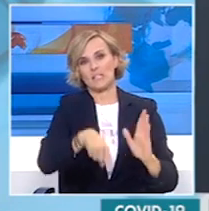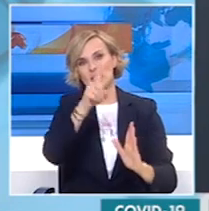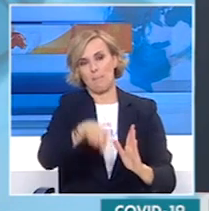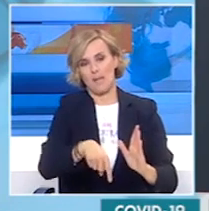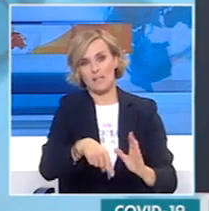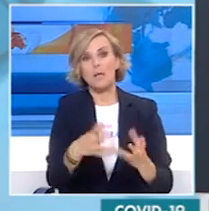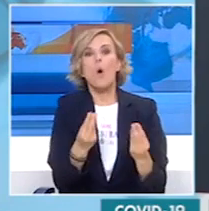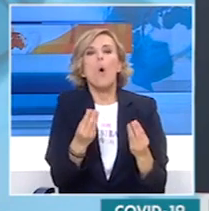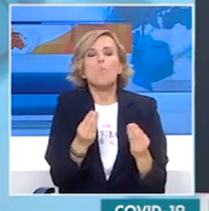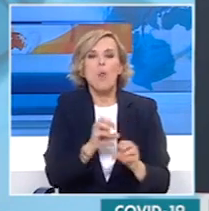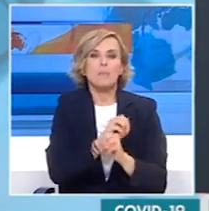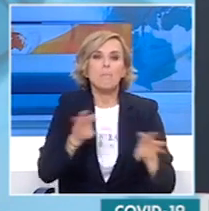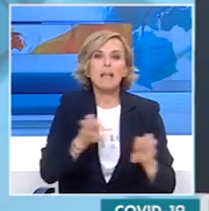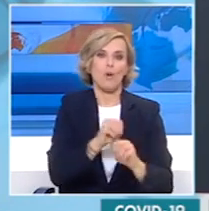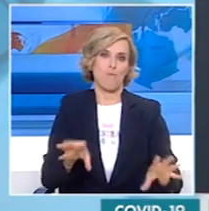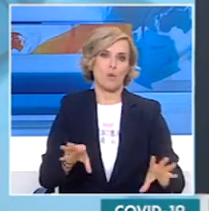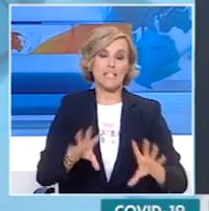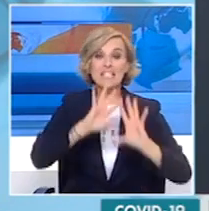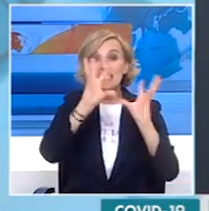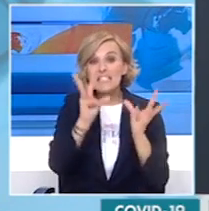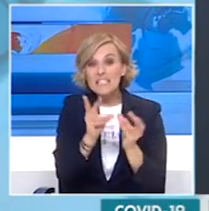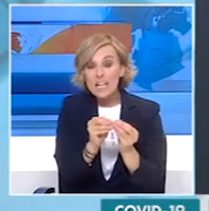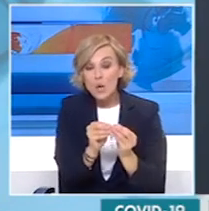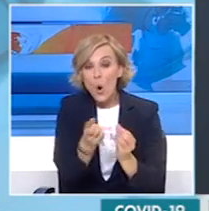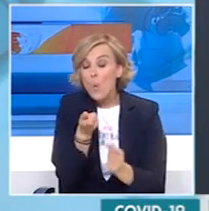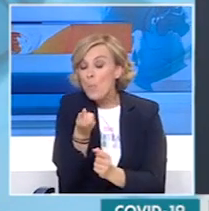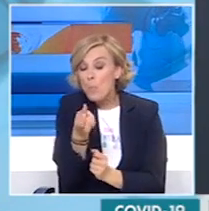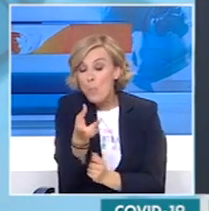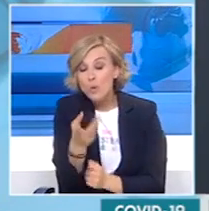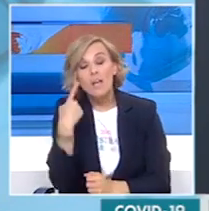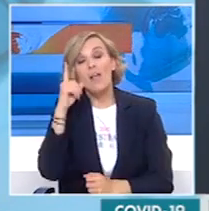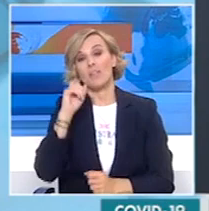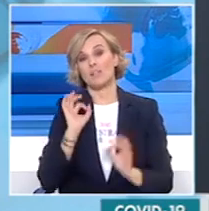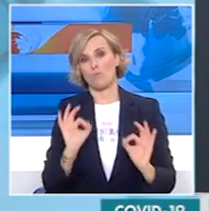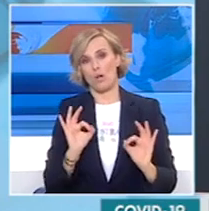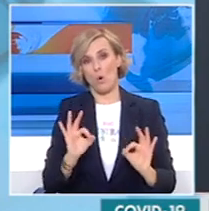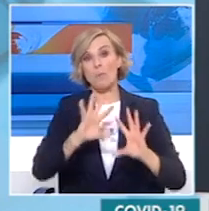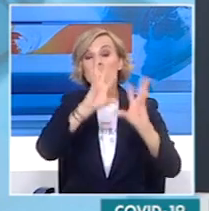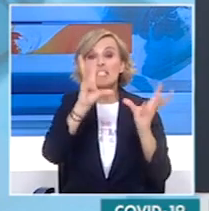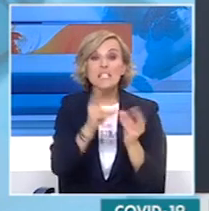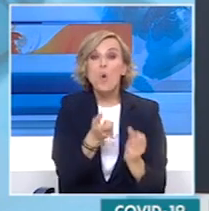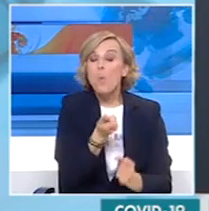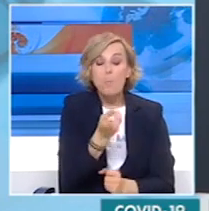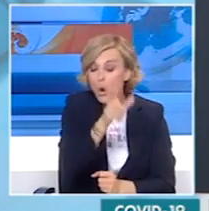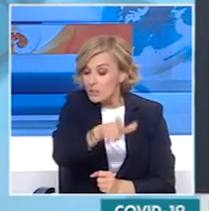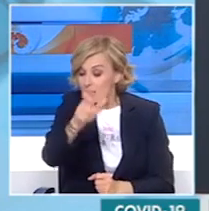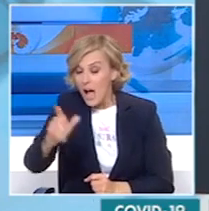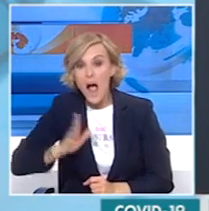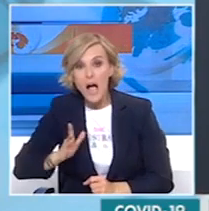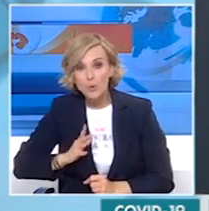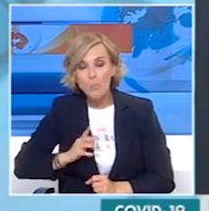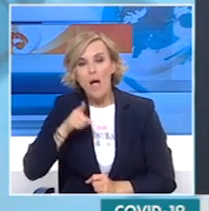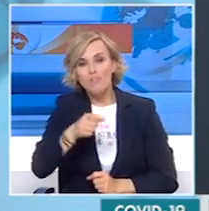μας δίνουν πληροφορία, αλλά δεν μπορούν να μας δώσουν τη συνολική πληροφορία για τον πληθυσμό. Η συνολική πληροφορία για τον πληθυσμό θα μπορεί να καθοριστεί μόνο με